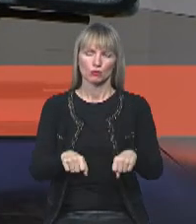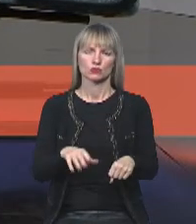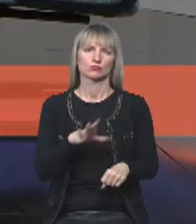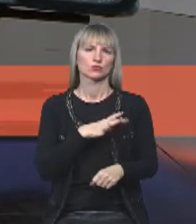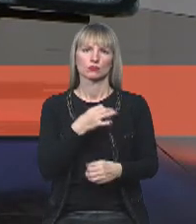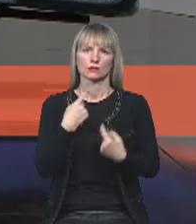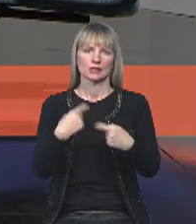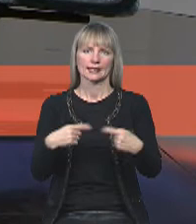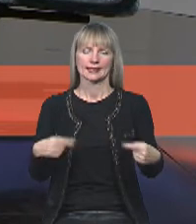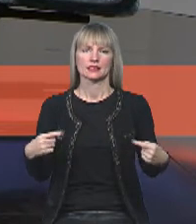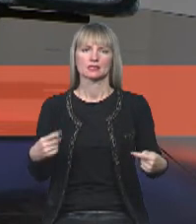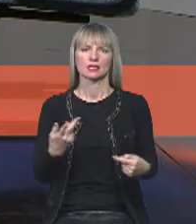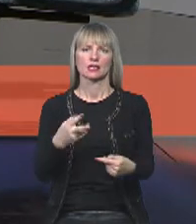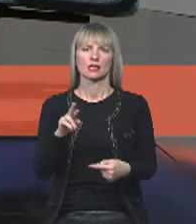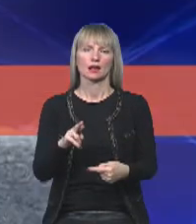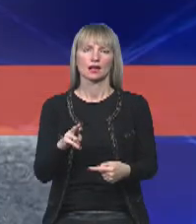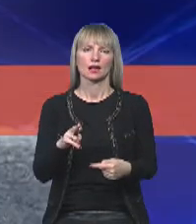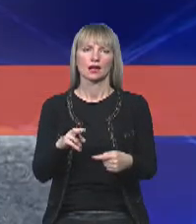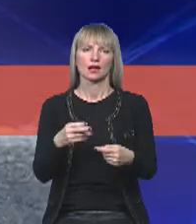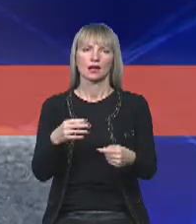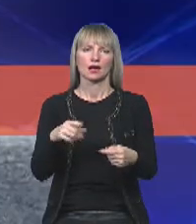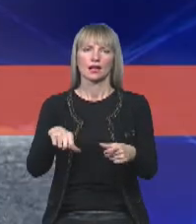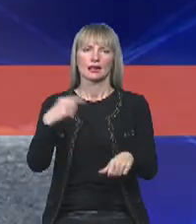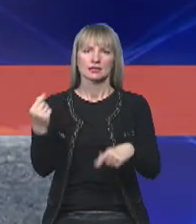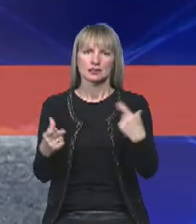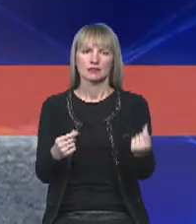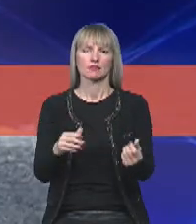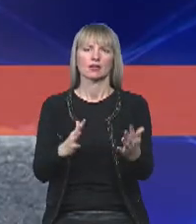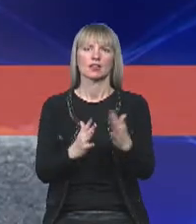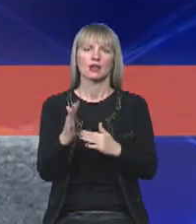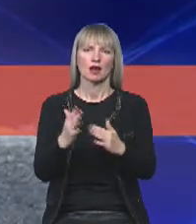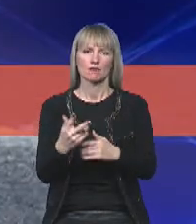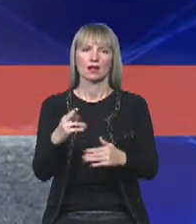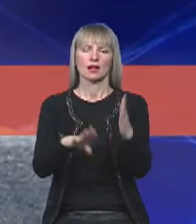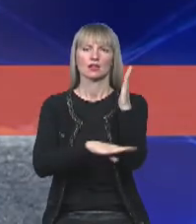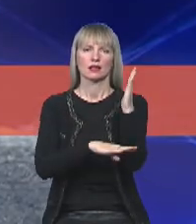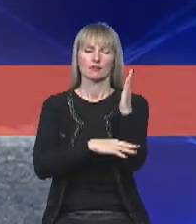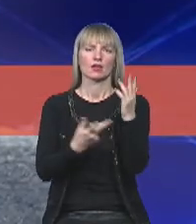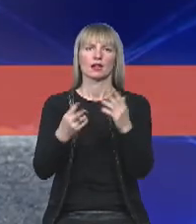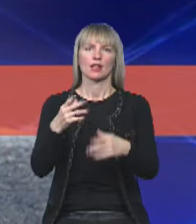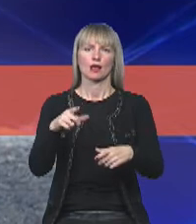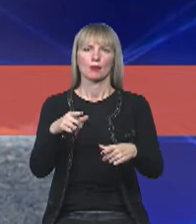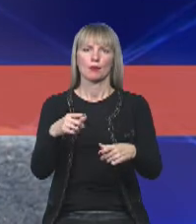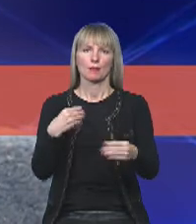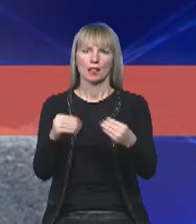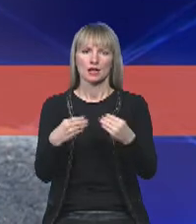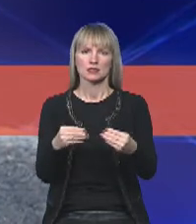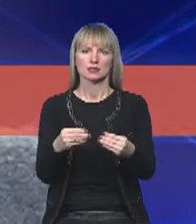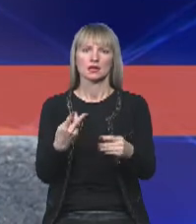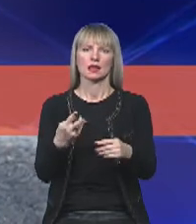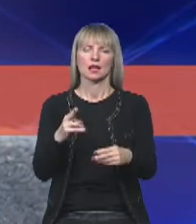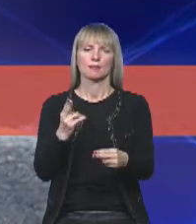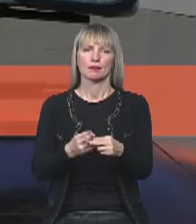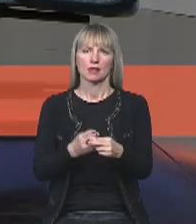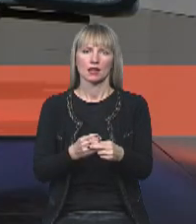разный, да. Они есть разные для листвы, для травы, для древесины, для пластика и так далее, для